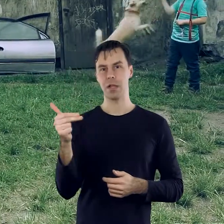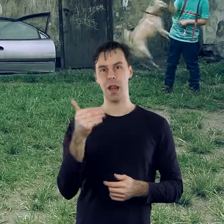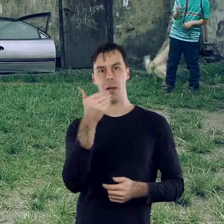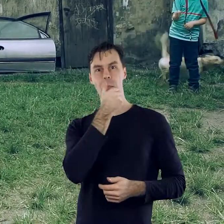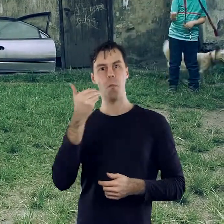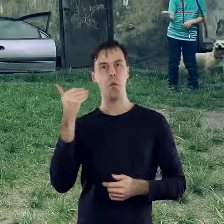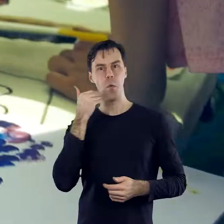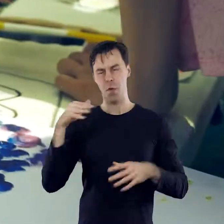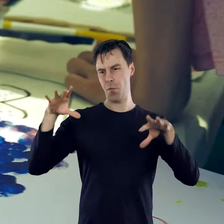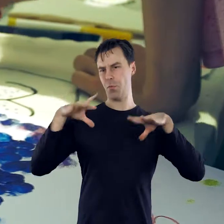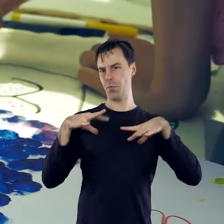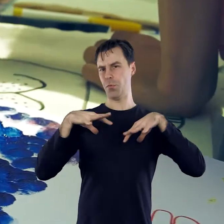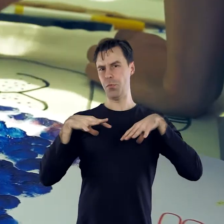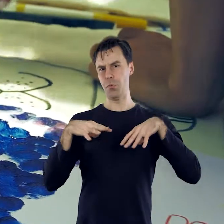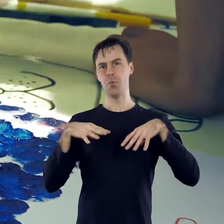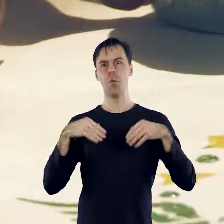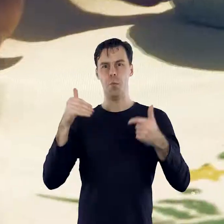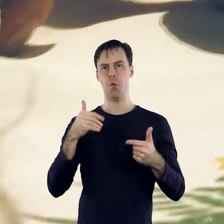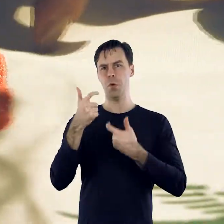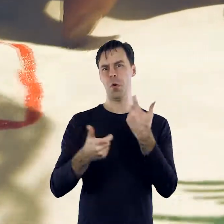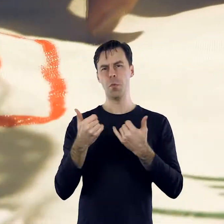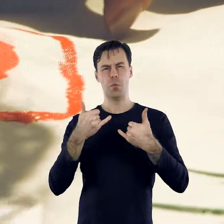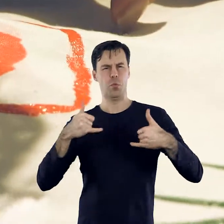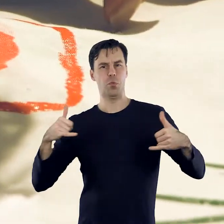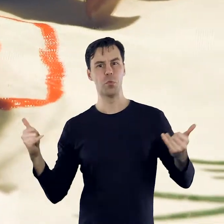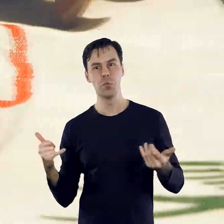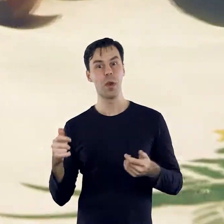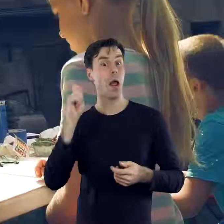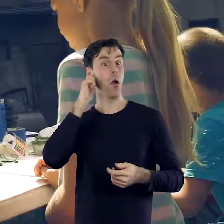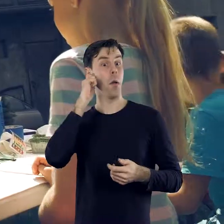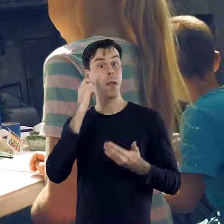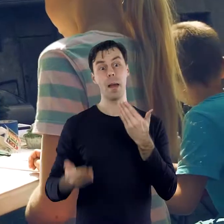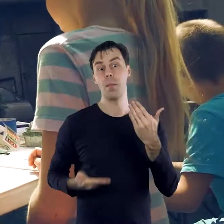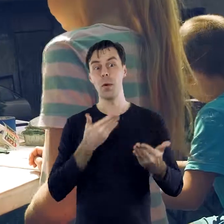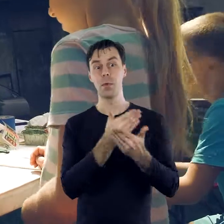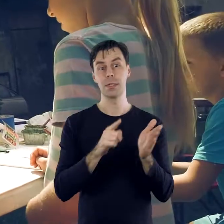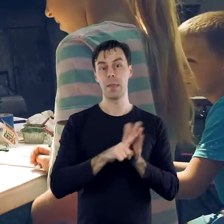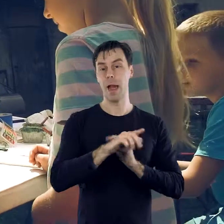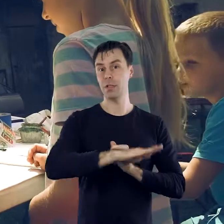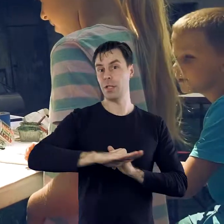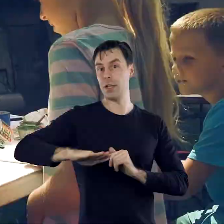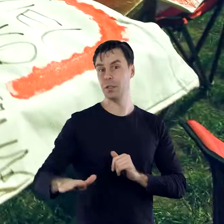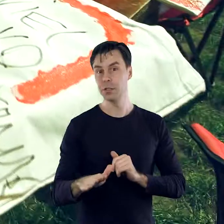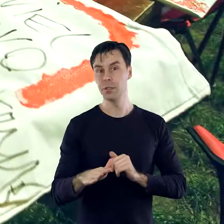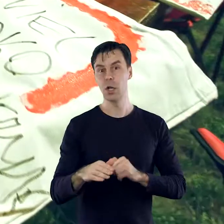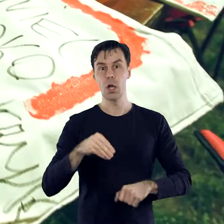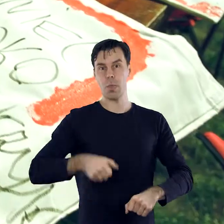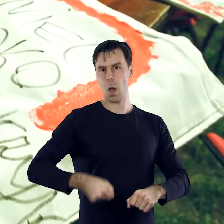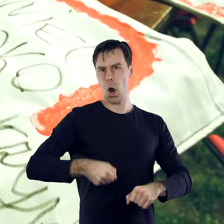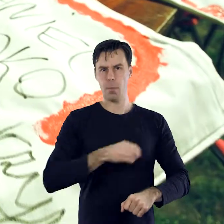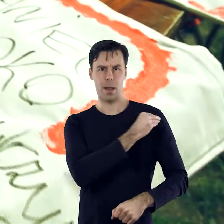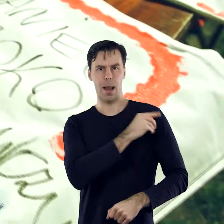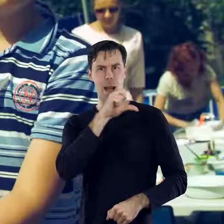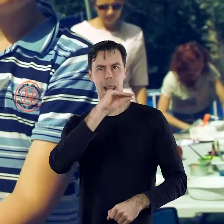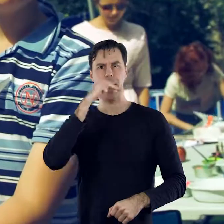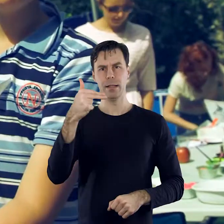beztroskiego spędzenia niedzielnego popołudnia wspólnie na jakichś takich aktywnościach, które zaproponowały animatorki. Dzieciaki miały możliwość